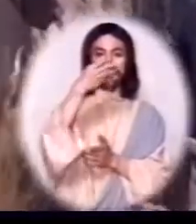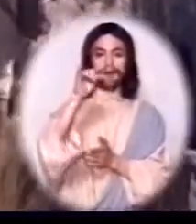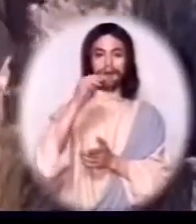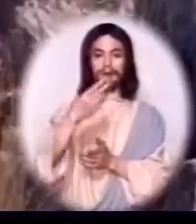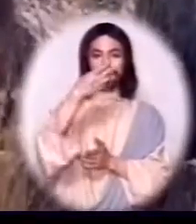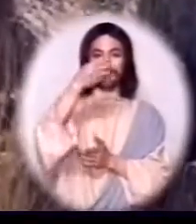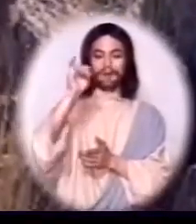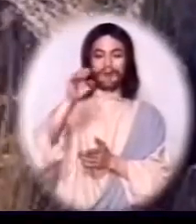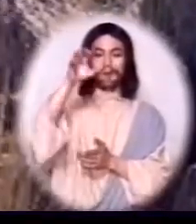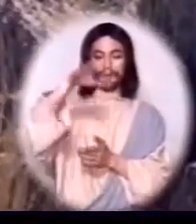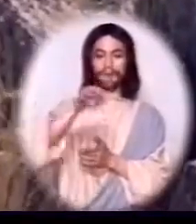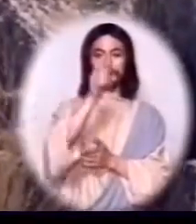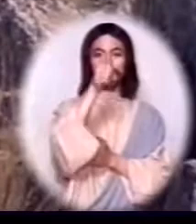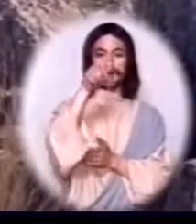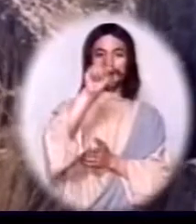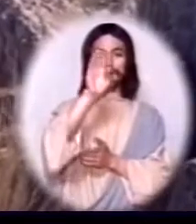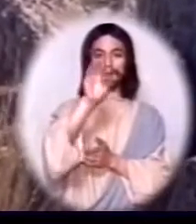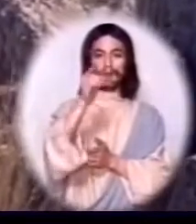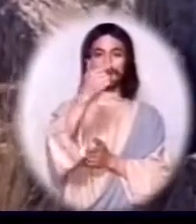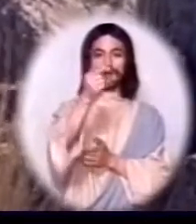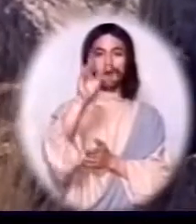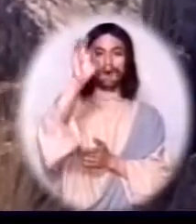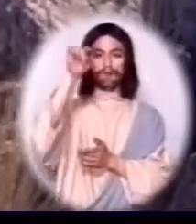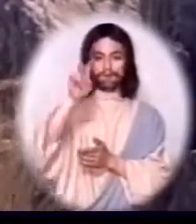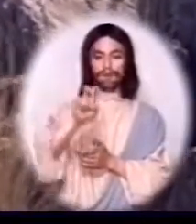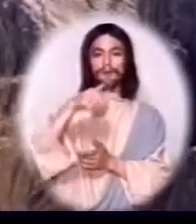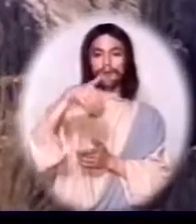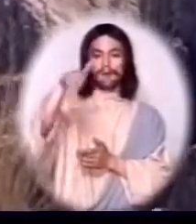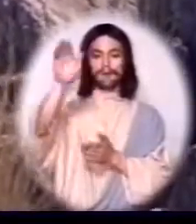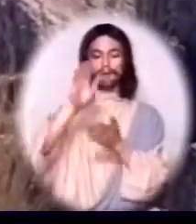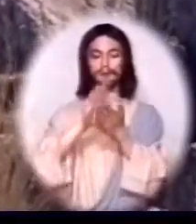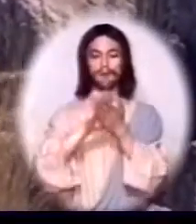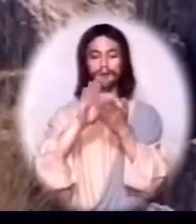갈릴리의 한 마을인 가버나움에 가셨습니다.